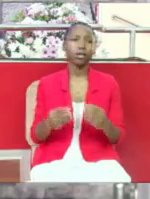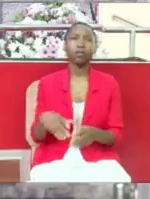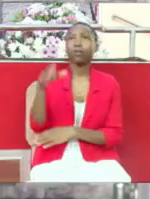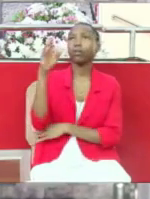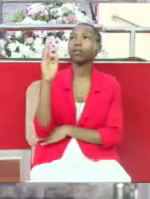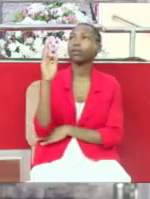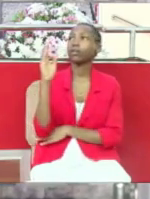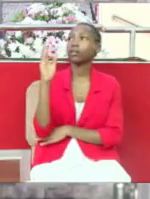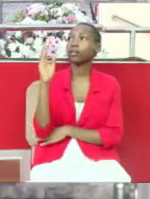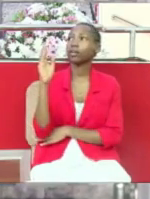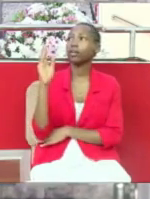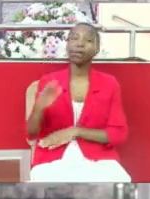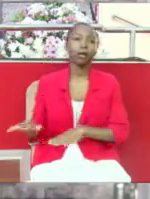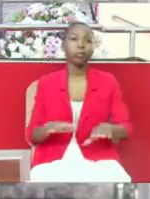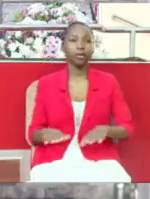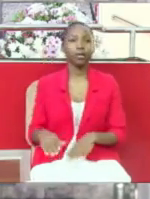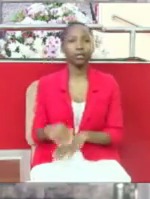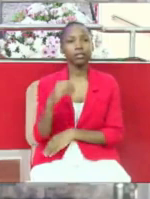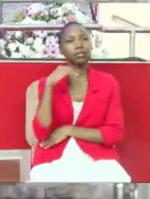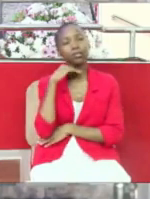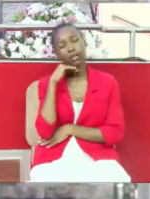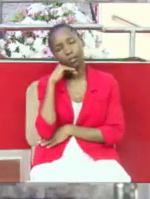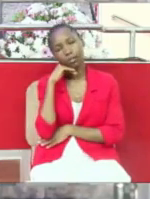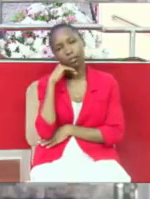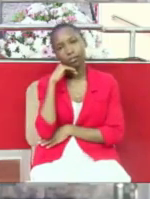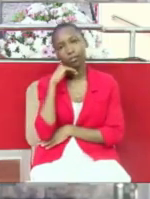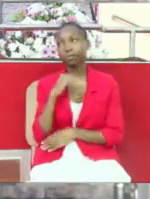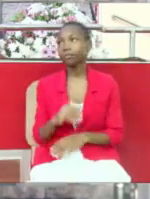Ikampa the place to sleep. Ilikuwa ndio